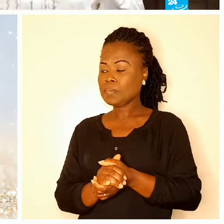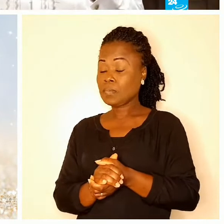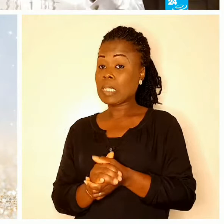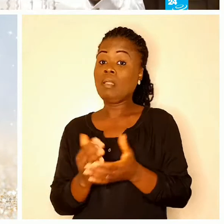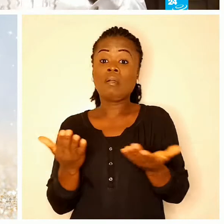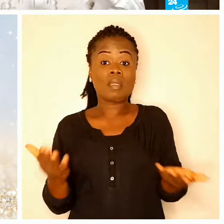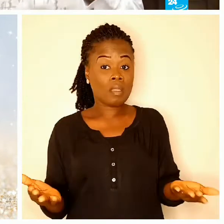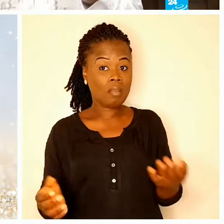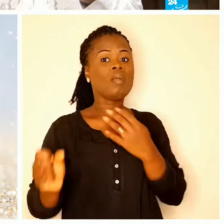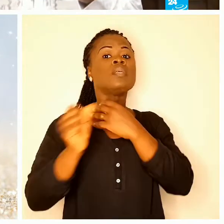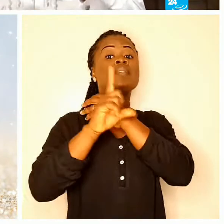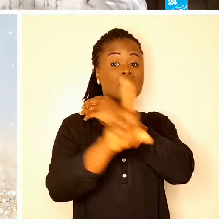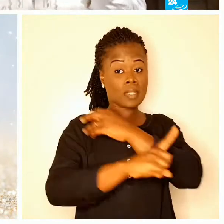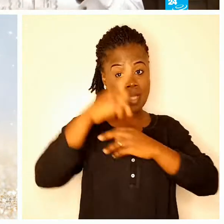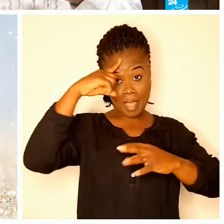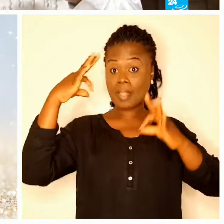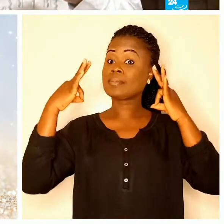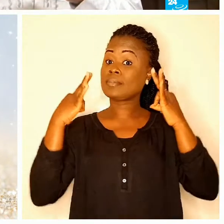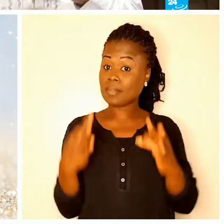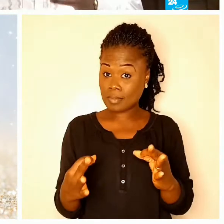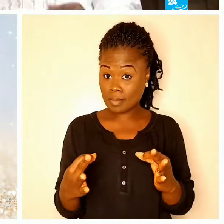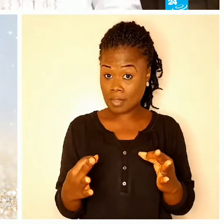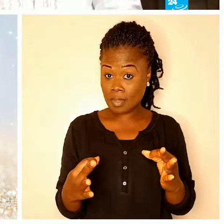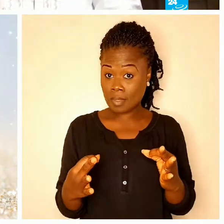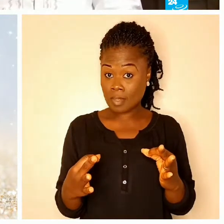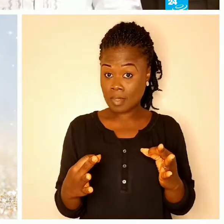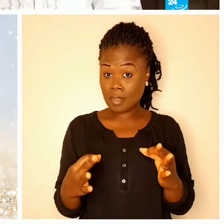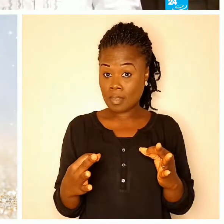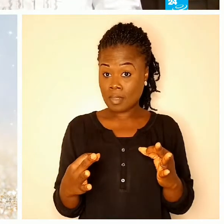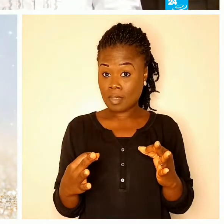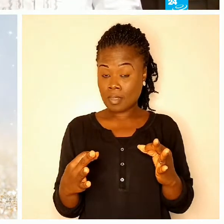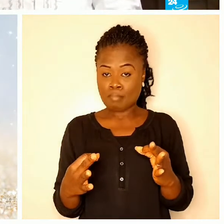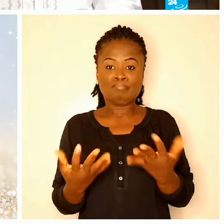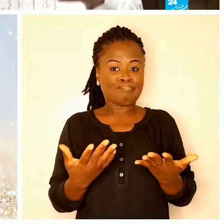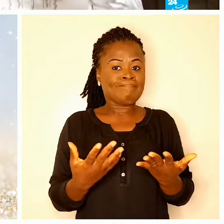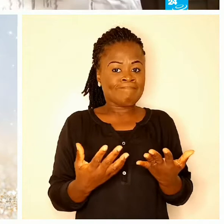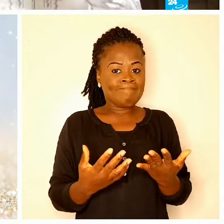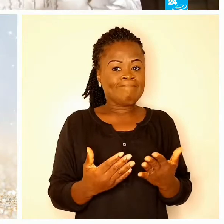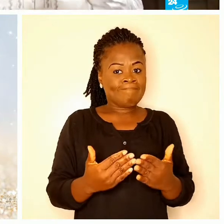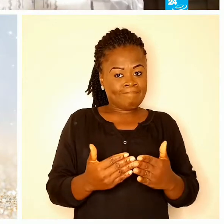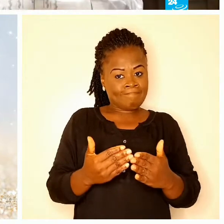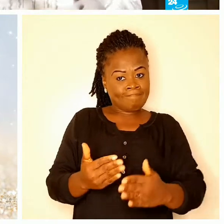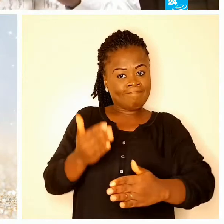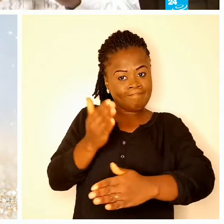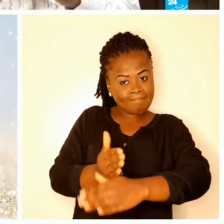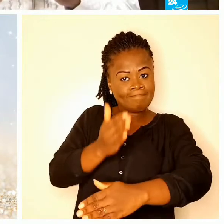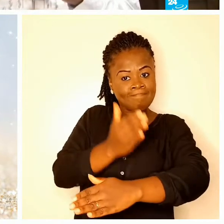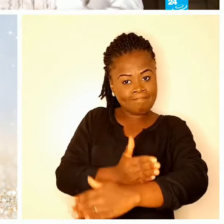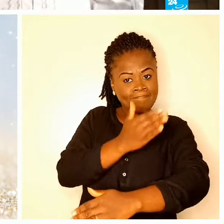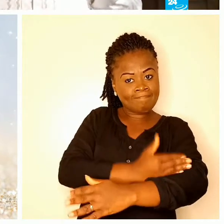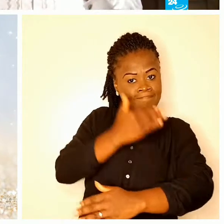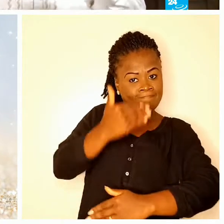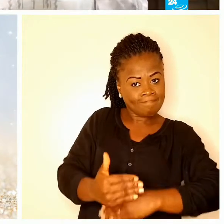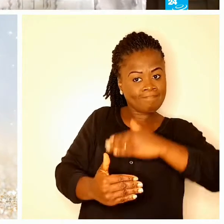Alors, le Sénégal a fait le choix, dès le départ, de prendre des mesures graduelles et de suivre l'évolution de la maladie